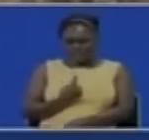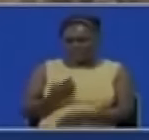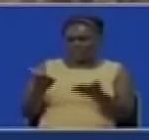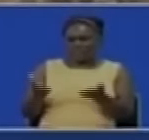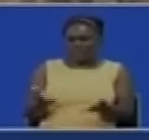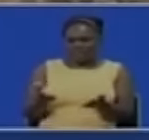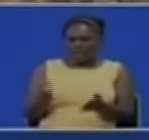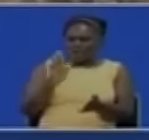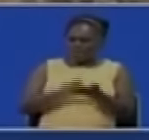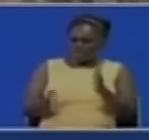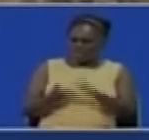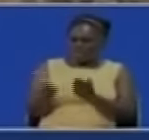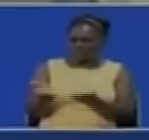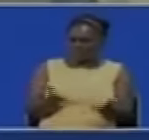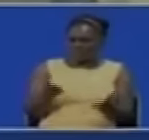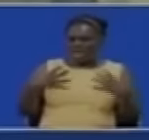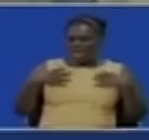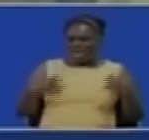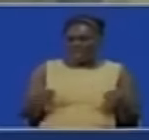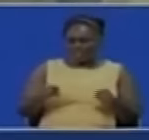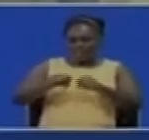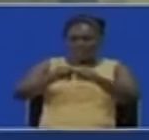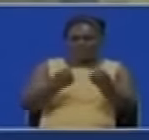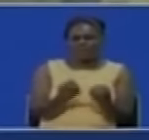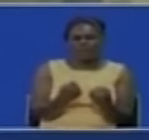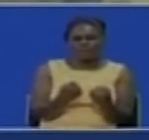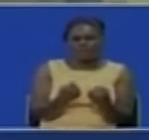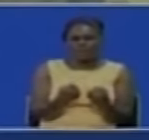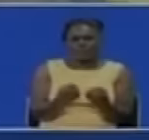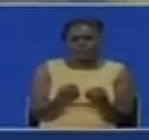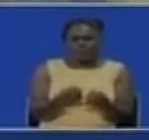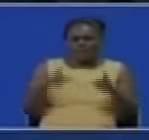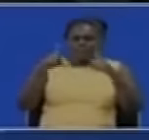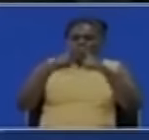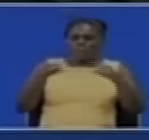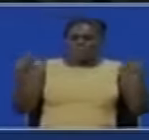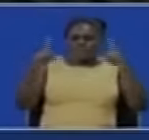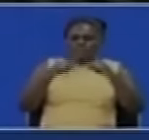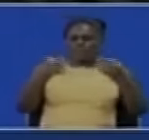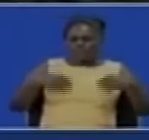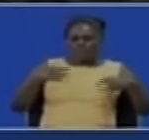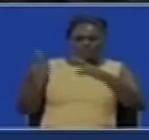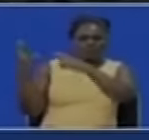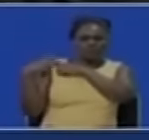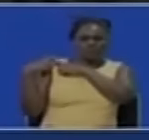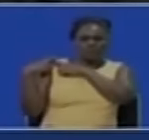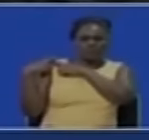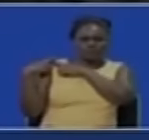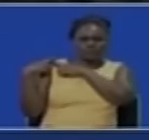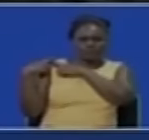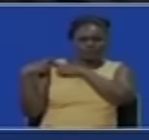na bila huduma zetu, huduma za afya zitatatizika pakubwa. Ndio ujumbe wao kwa washikadau na wahusika